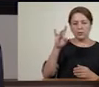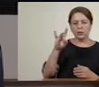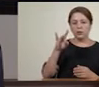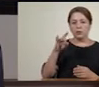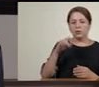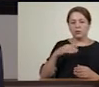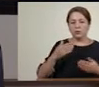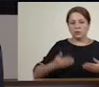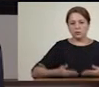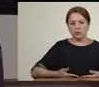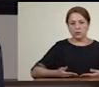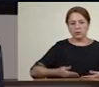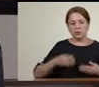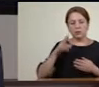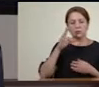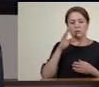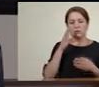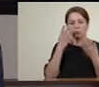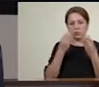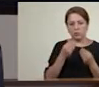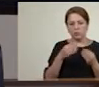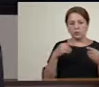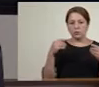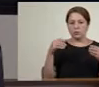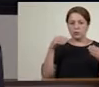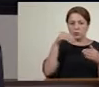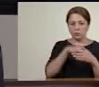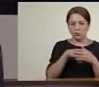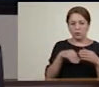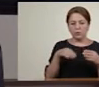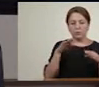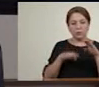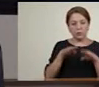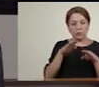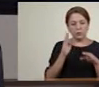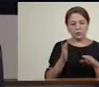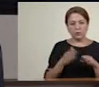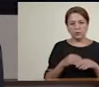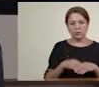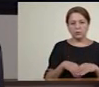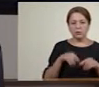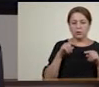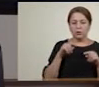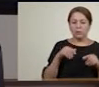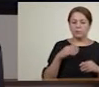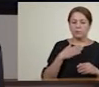chiqadi. Mana shunday ilm izlanishlari besamar ketmaydi. Biz